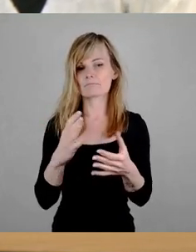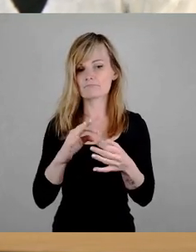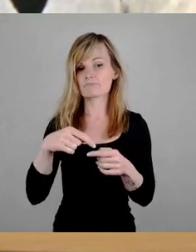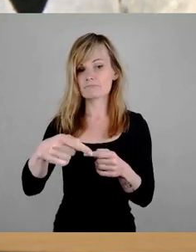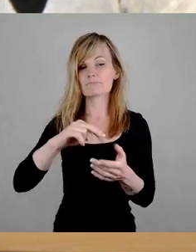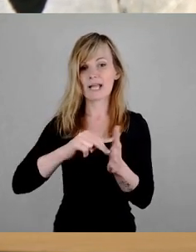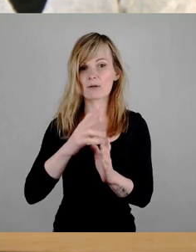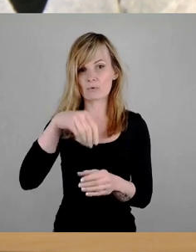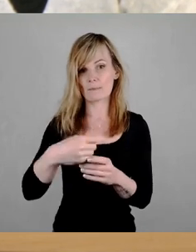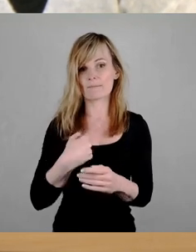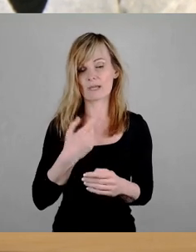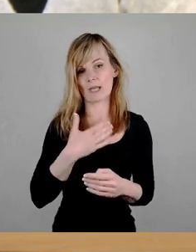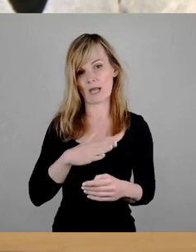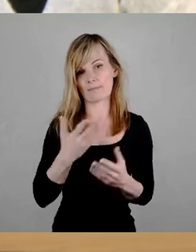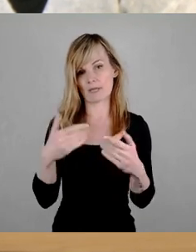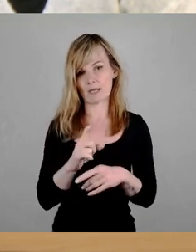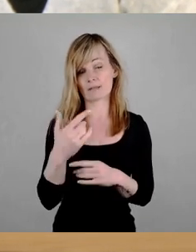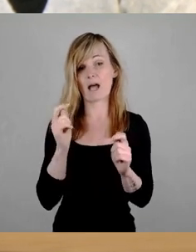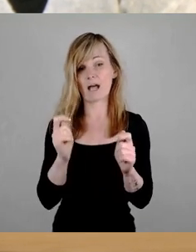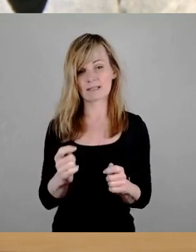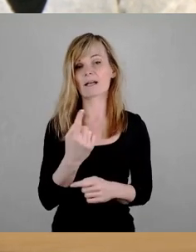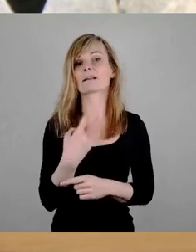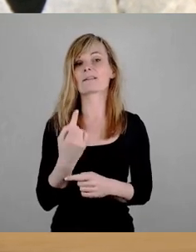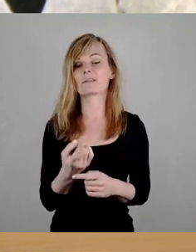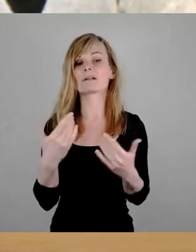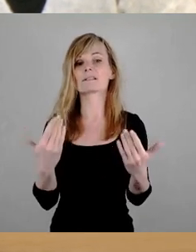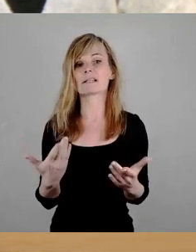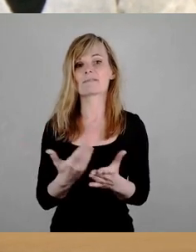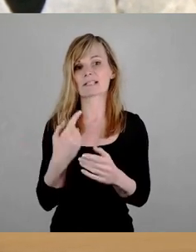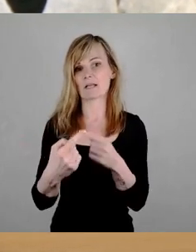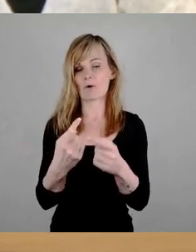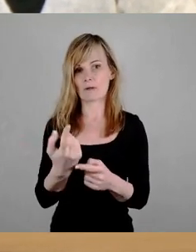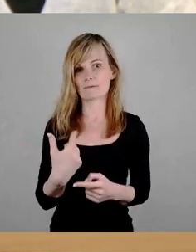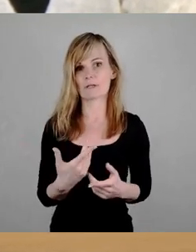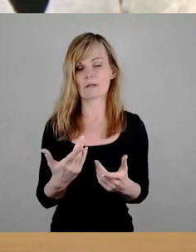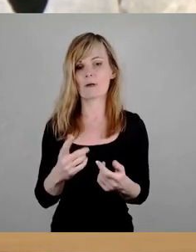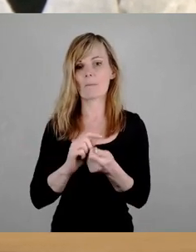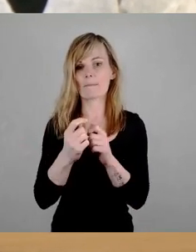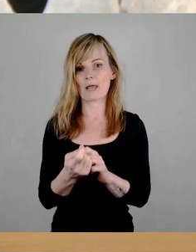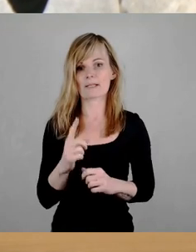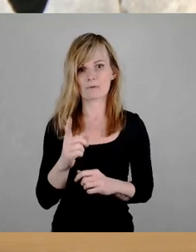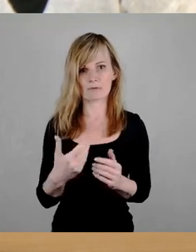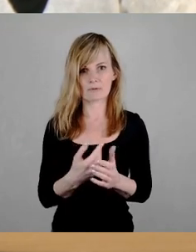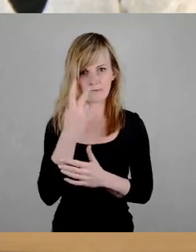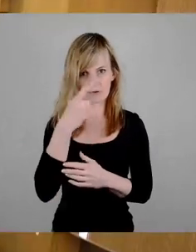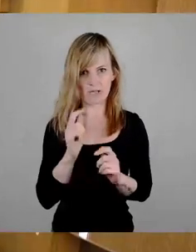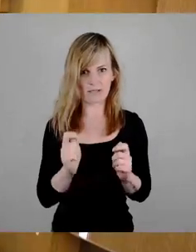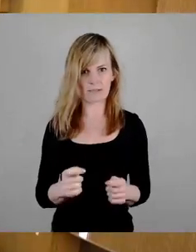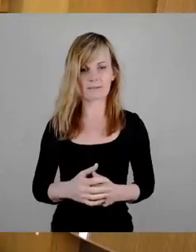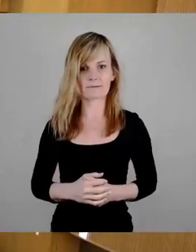bereit. Sonst hätten Sie ja beantragt, dass wir im Grunde das, was jetzt läuft, stoppen und umplanen sollen. So verstehe ich den Antrag nicht.